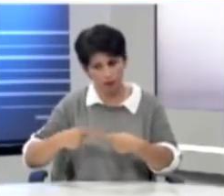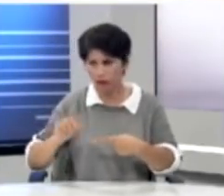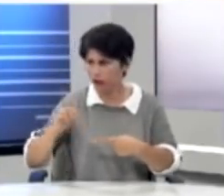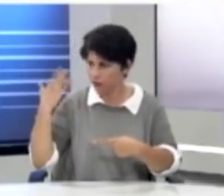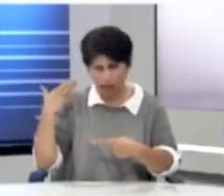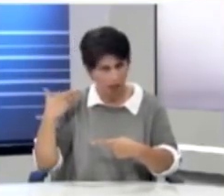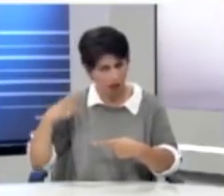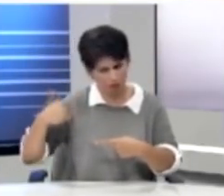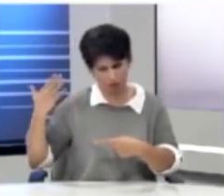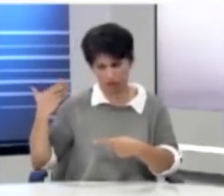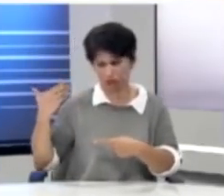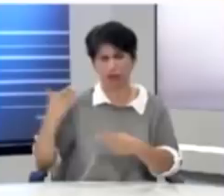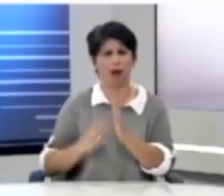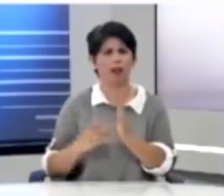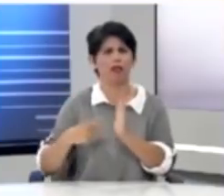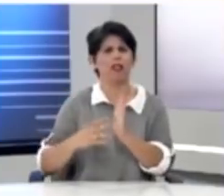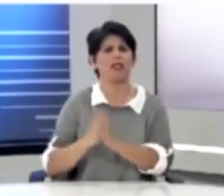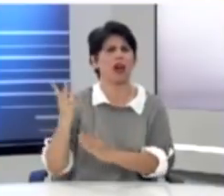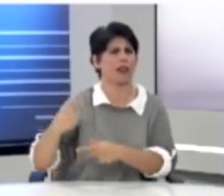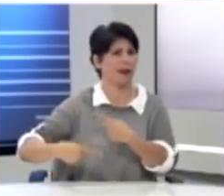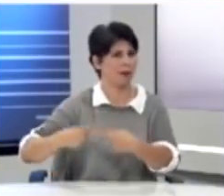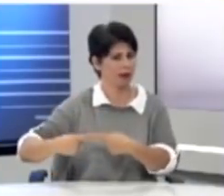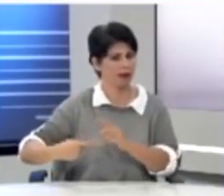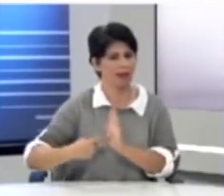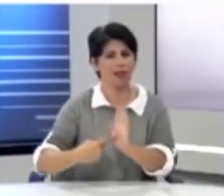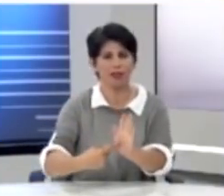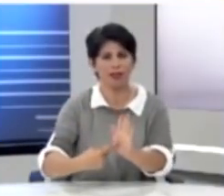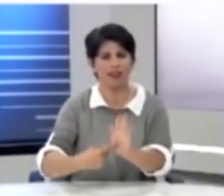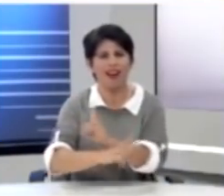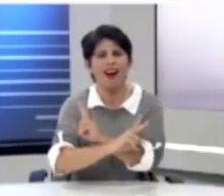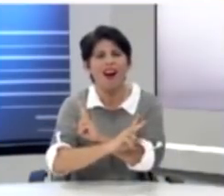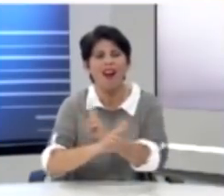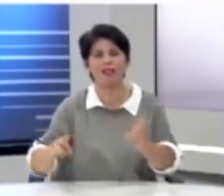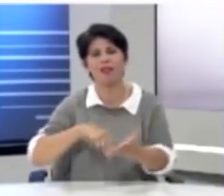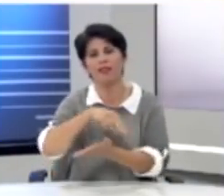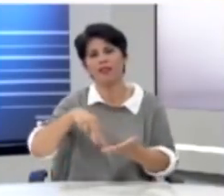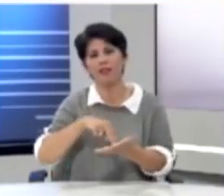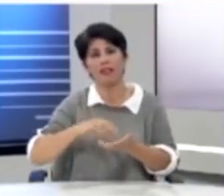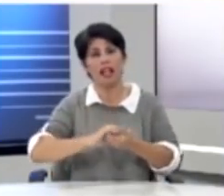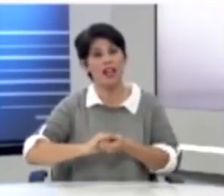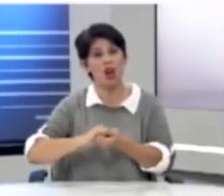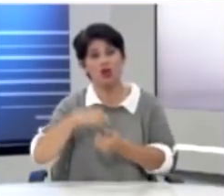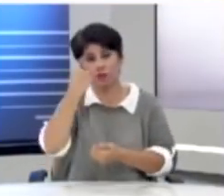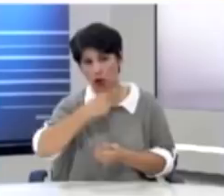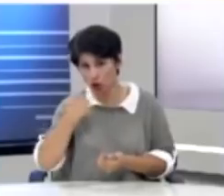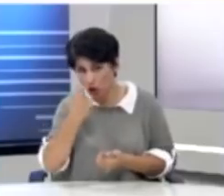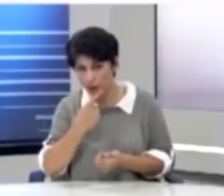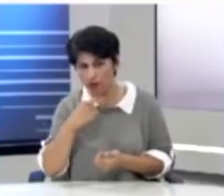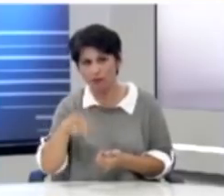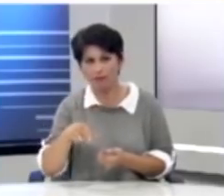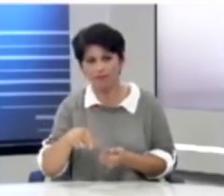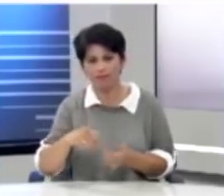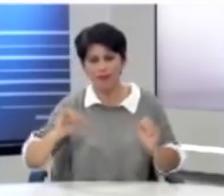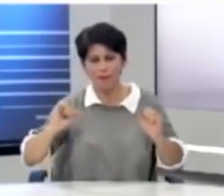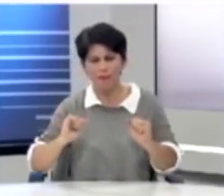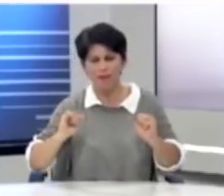μακρινή περίοδο του 2012 αποτυπώνει τον ξεκάθαρο ρόλο των ενώσεων προσώπων ως